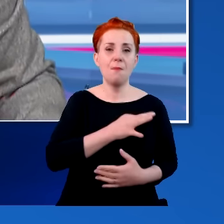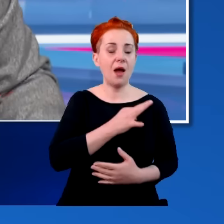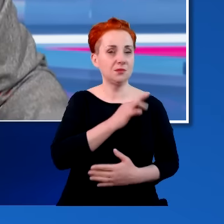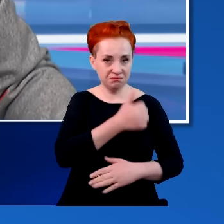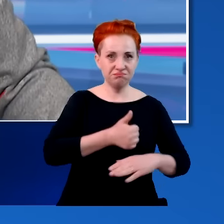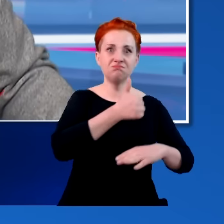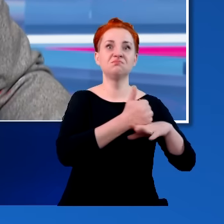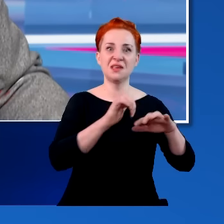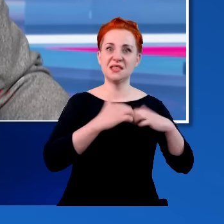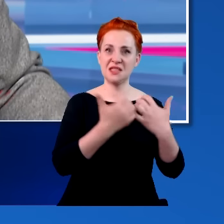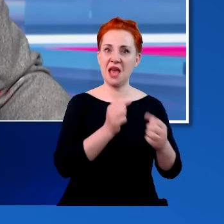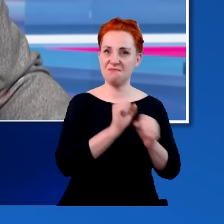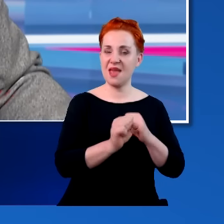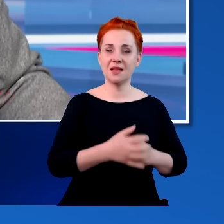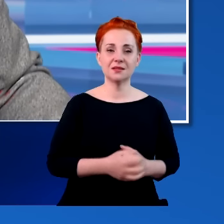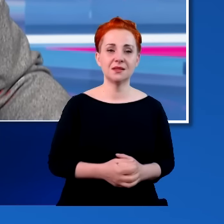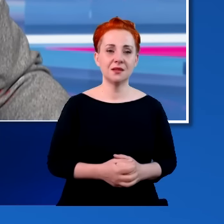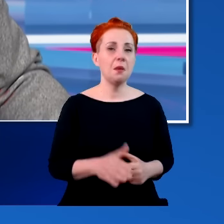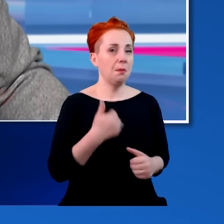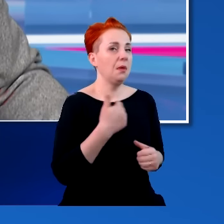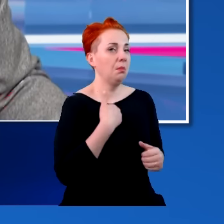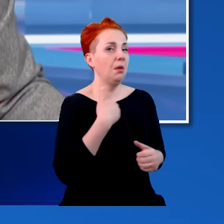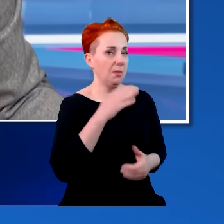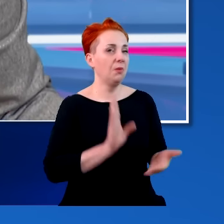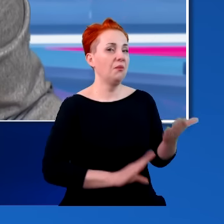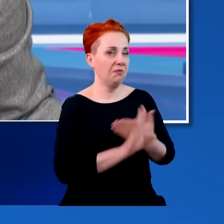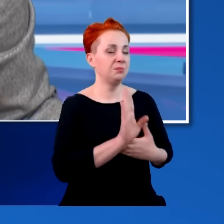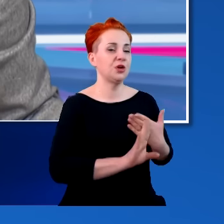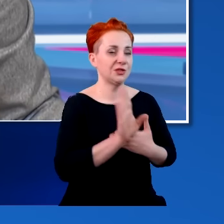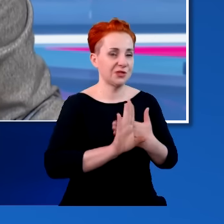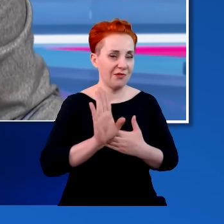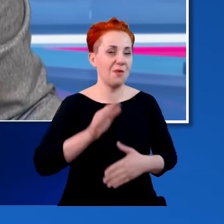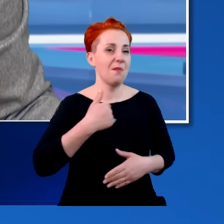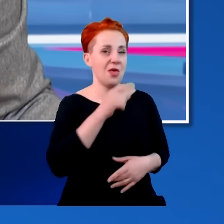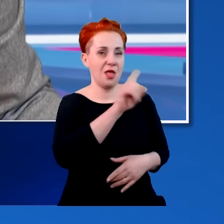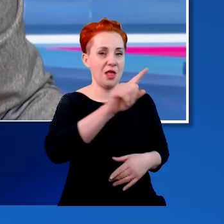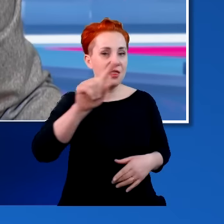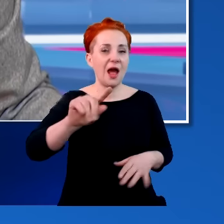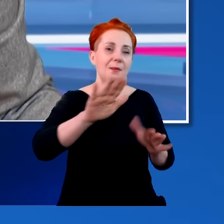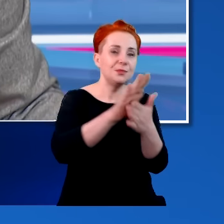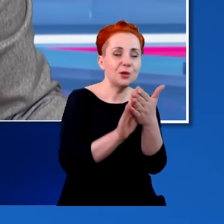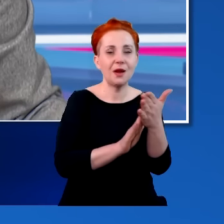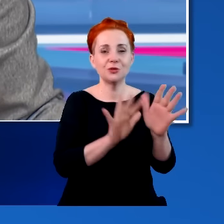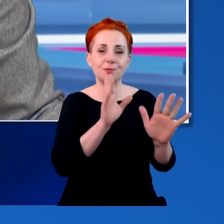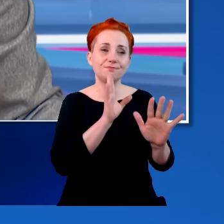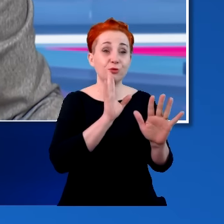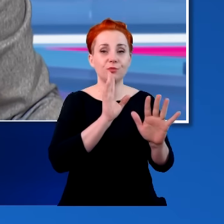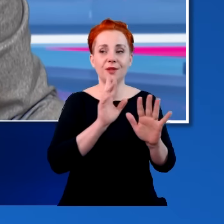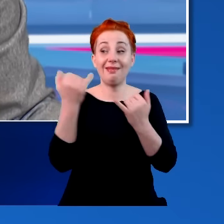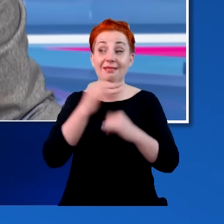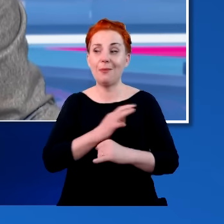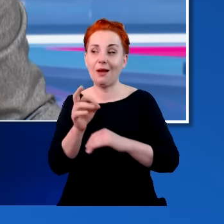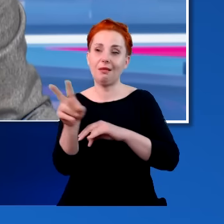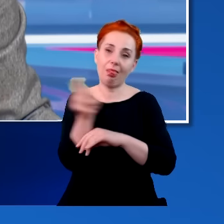trudno zarzucić. Nie, no, nie wypada. Mieli swoich przedstawicieli w Sejmie. No tak, ale to byli przedstawiciele tacy, przepraszam, trochę z odzysku. No jednak weszli